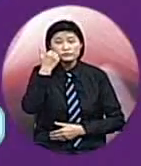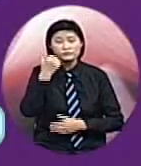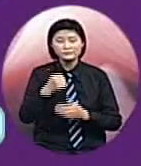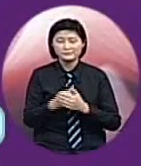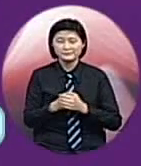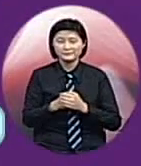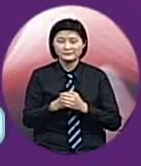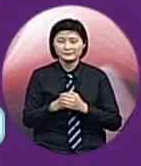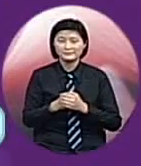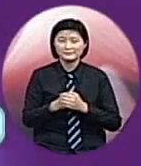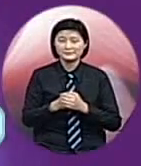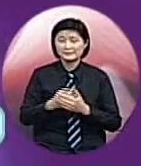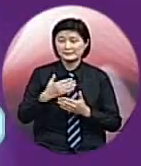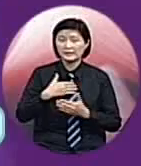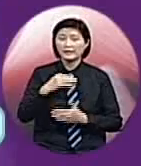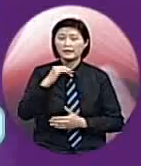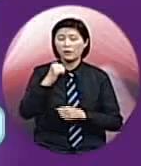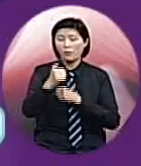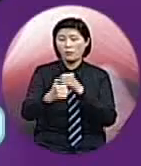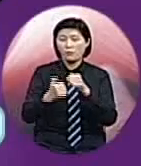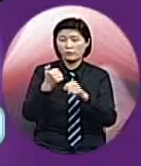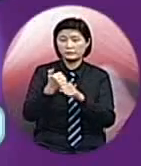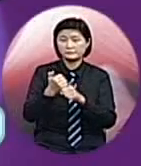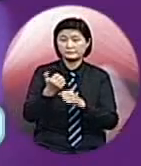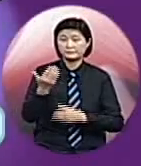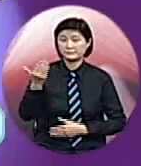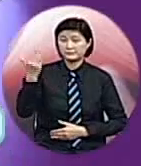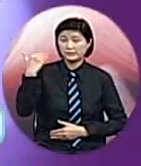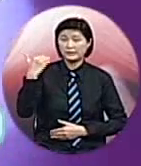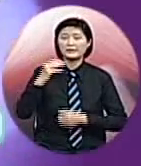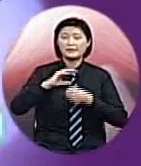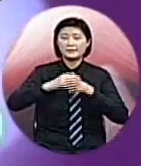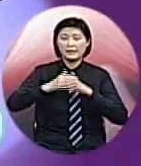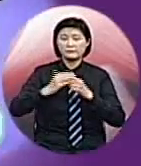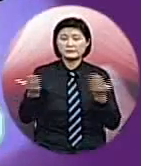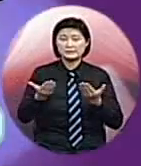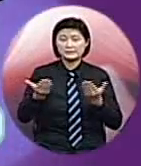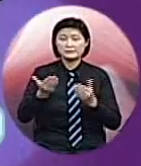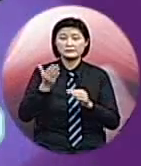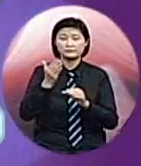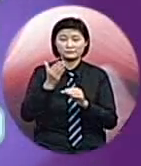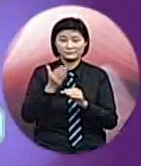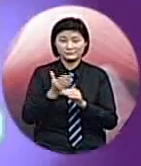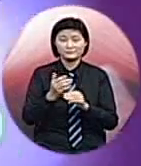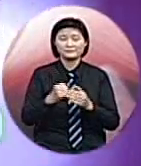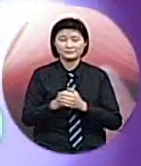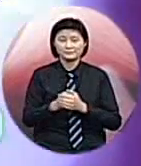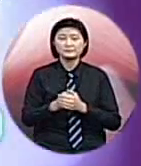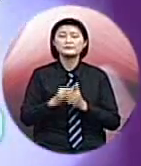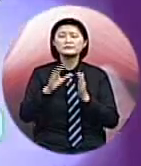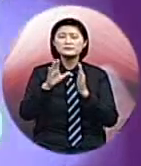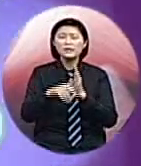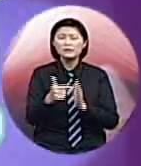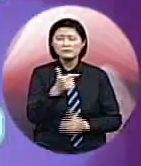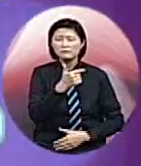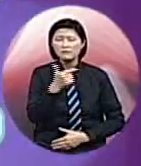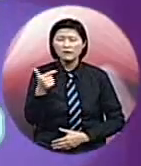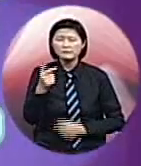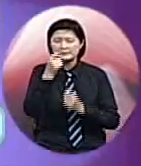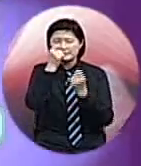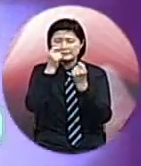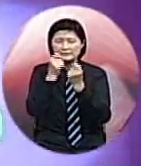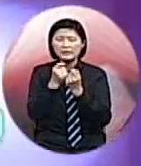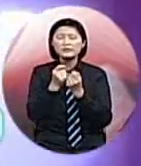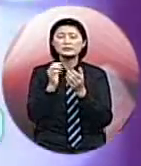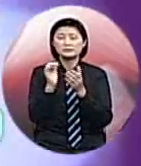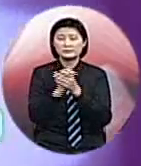말씀하세요. 제가 한 50년 전에 네. 대구에서 직장 생활을 했습니다. 네. 그럴 때 너무너무 친한 친구가